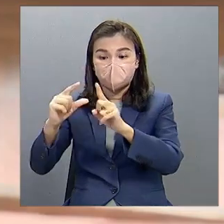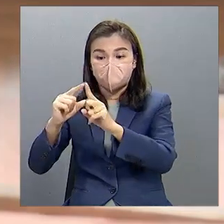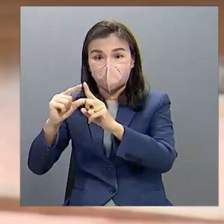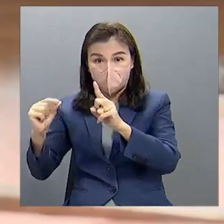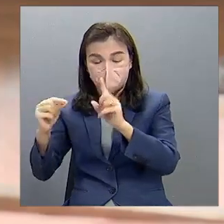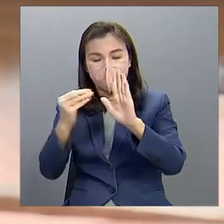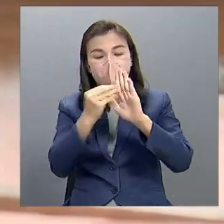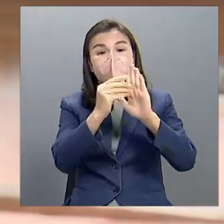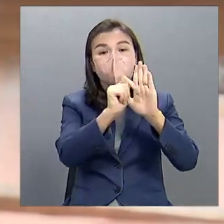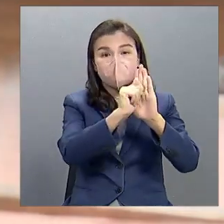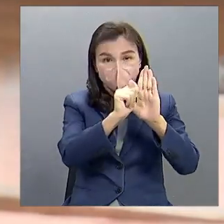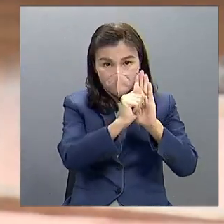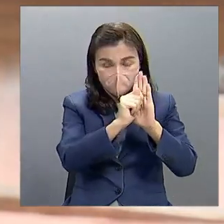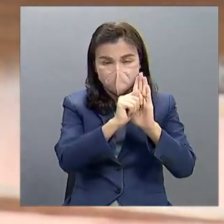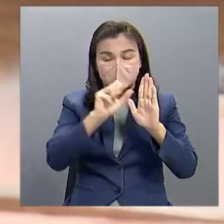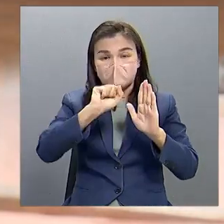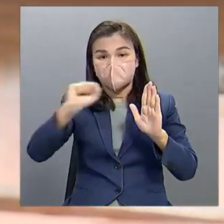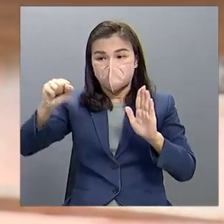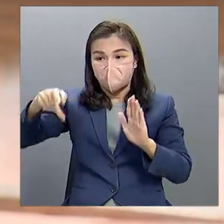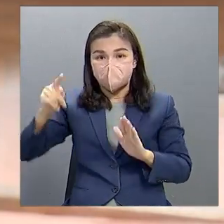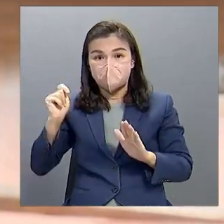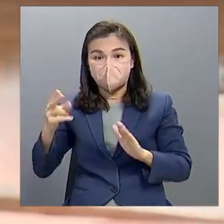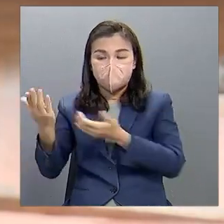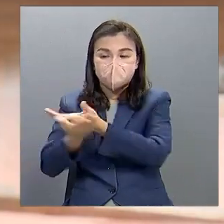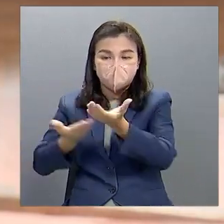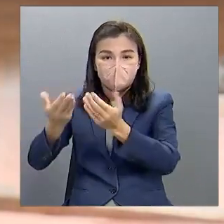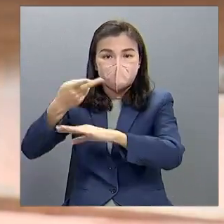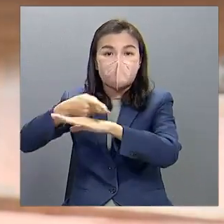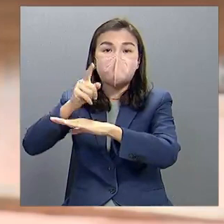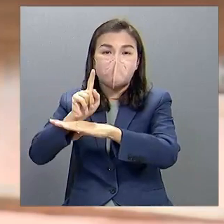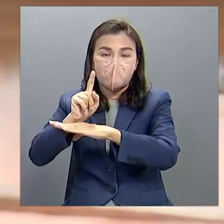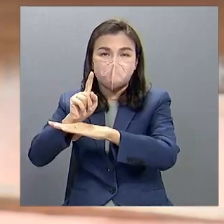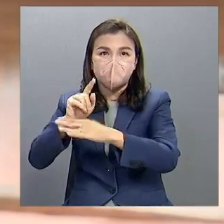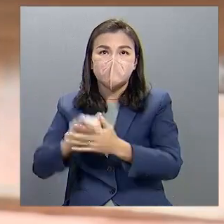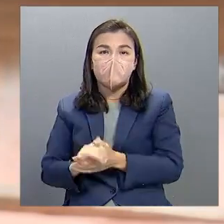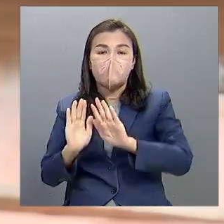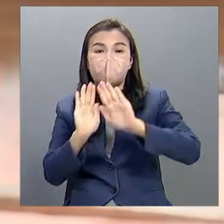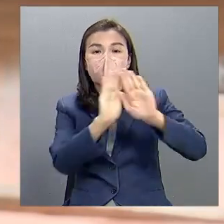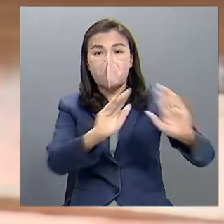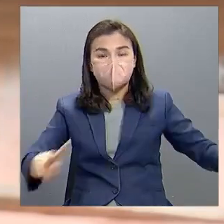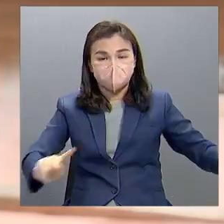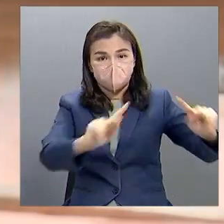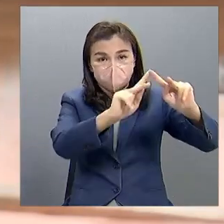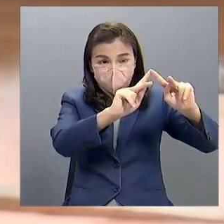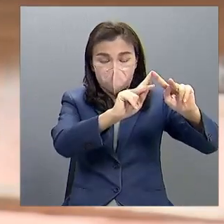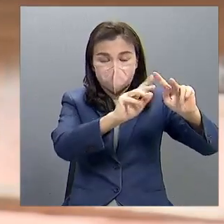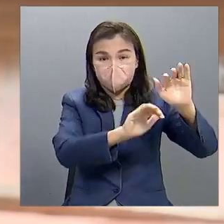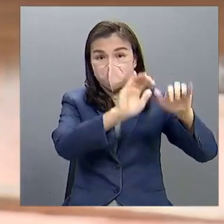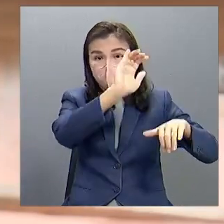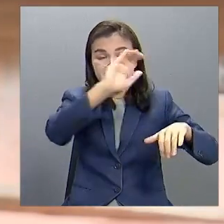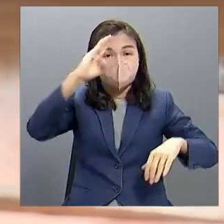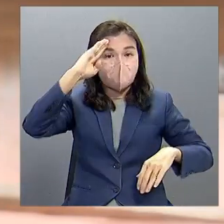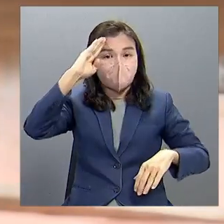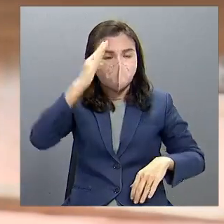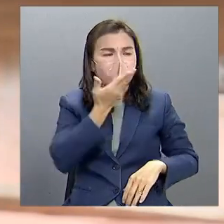ชกามาส.ส.เพื่อไทยค่ะก็หารือกับประธานในที่ประชุมฝากไปยังกระทรวงกลาโหมขอให้ชี้แจงข้อเท็จจริงกรณีที่เมื่อวานนี้นะ